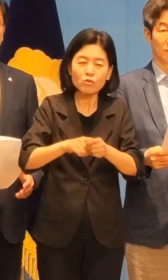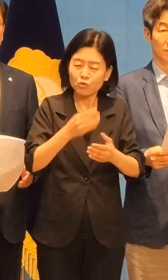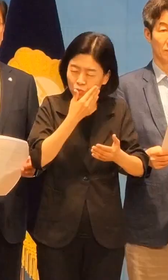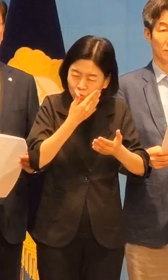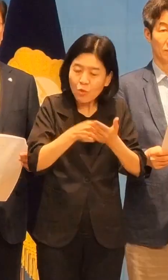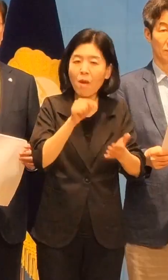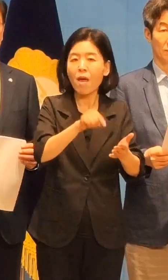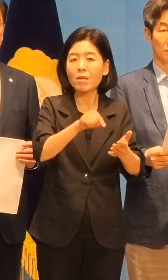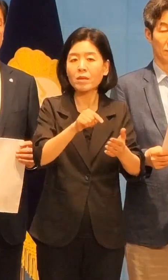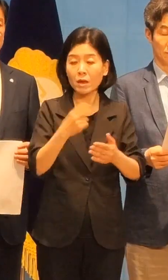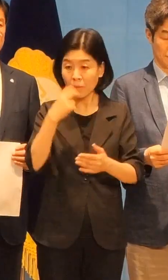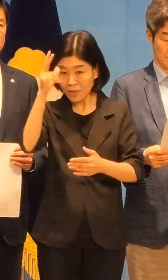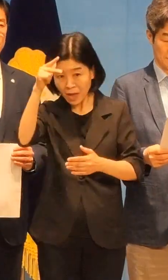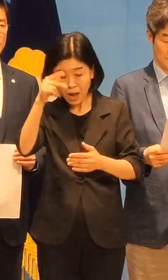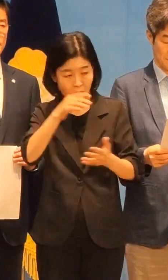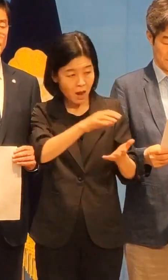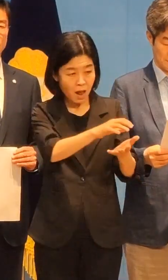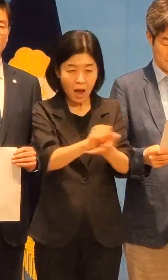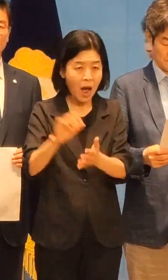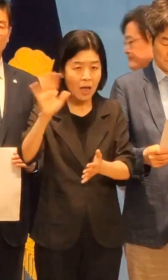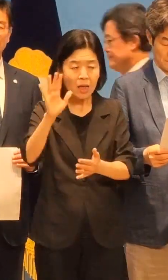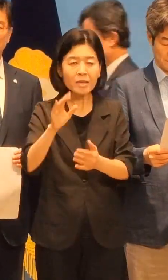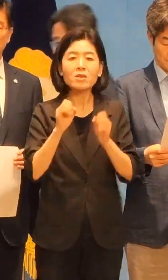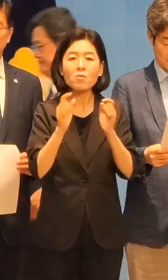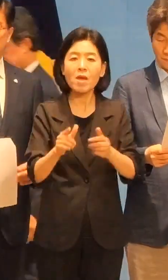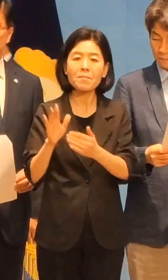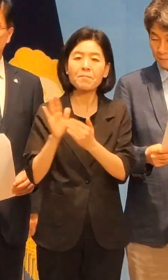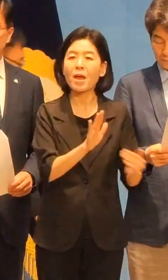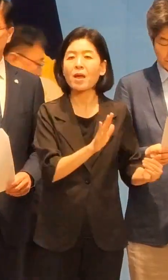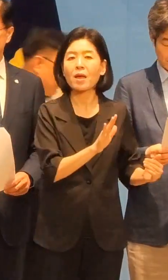자체를 차단했습니다.